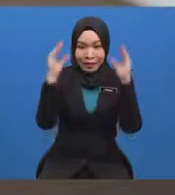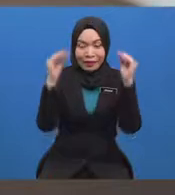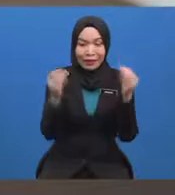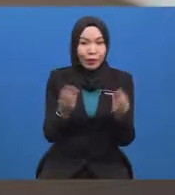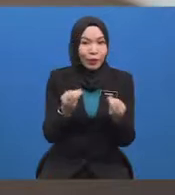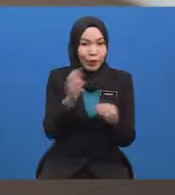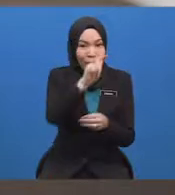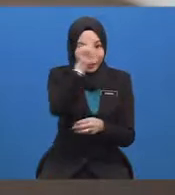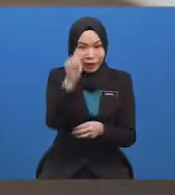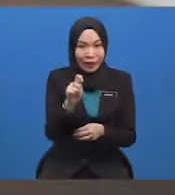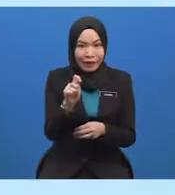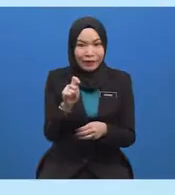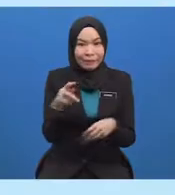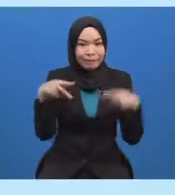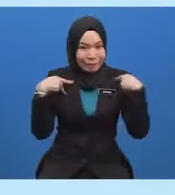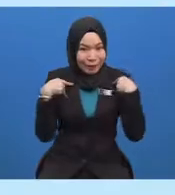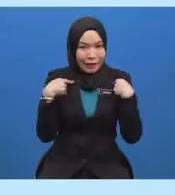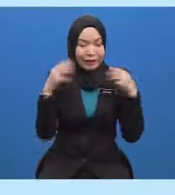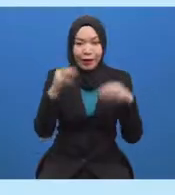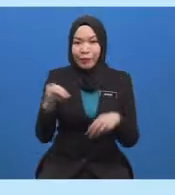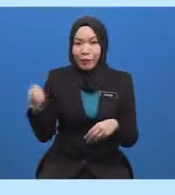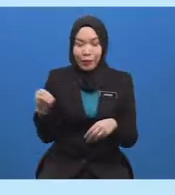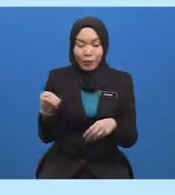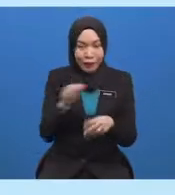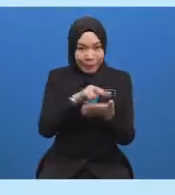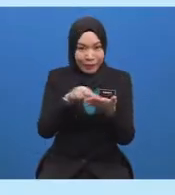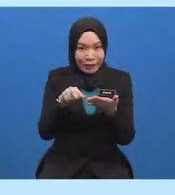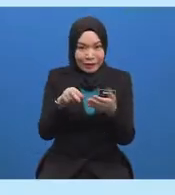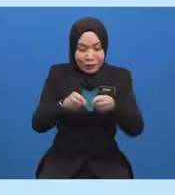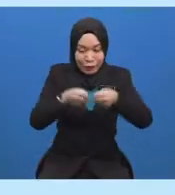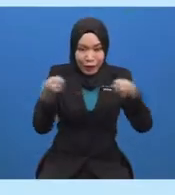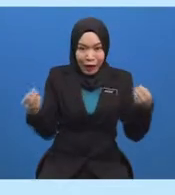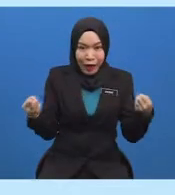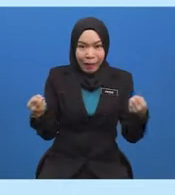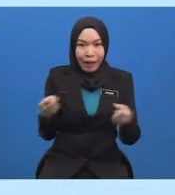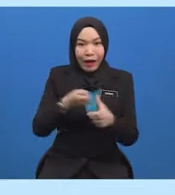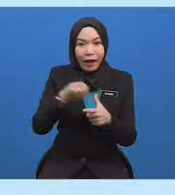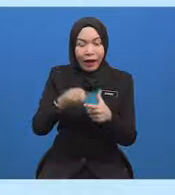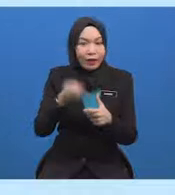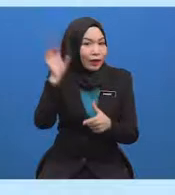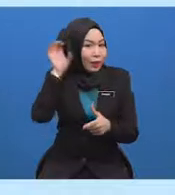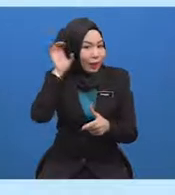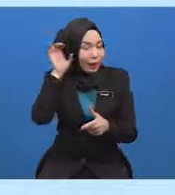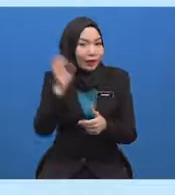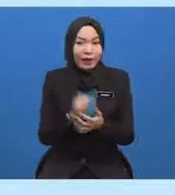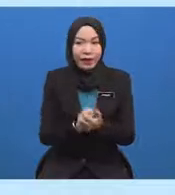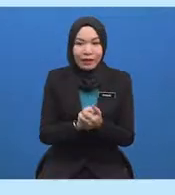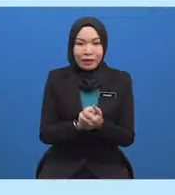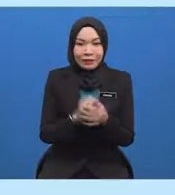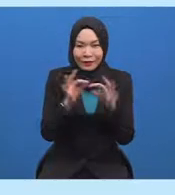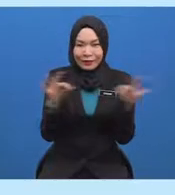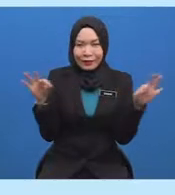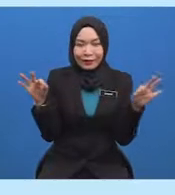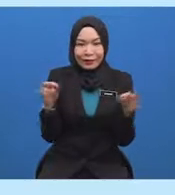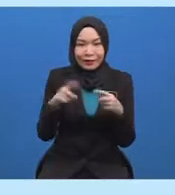tanya ke letak murid-murid membaca surat kabar atau mendengar berita tentang kejadian